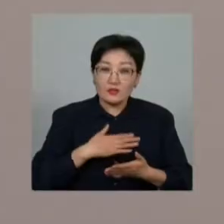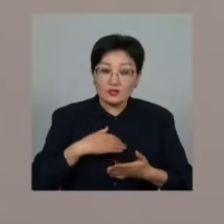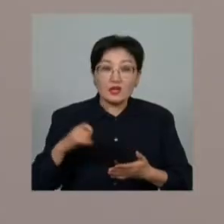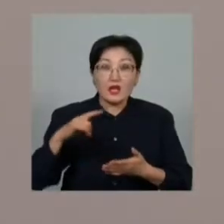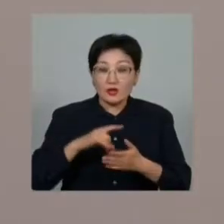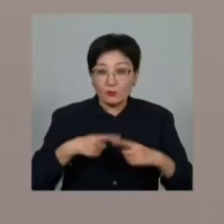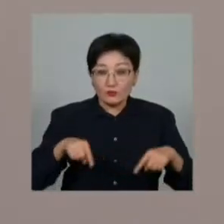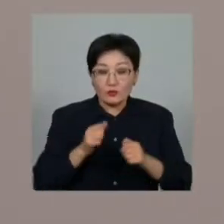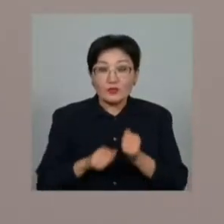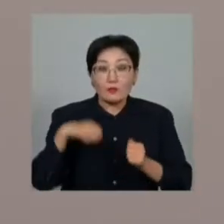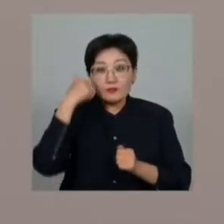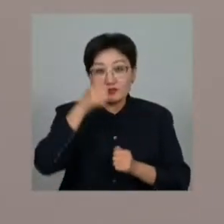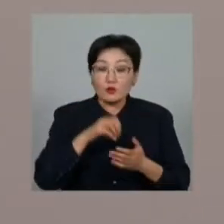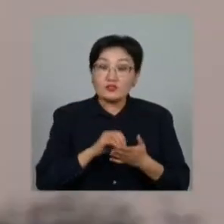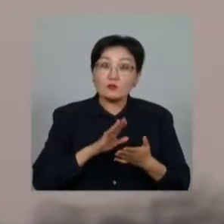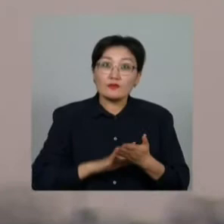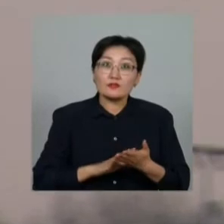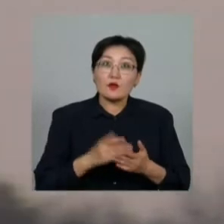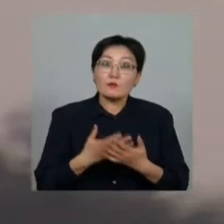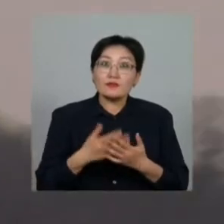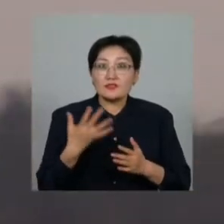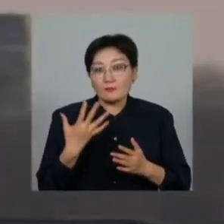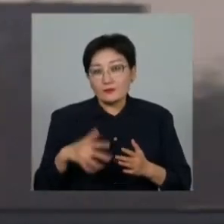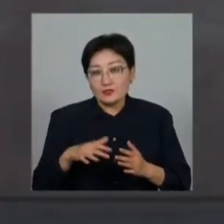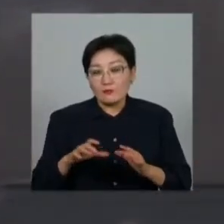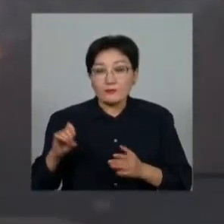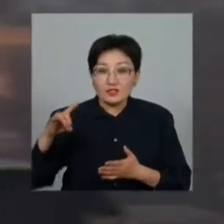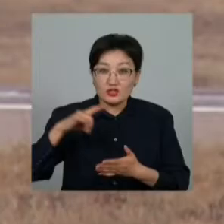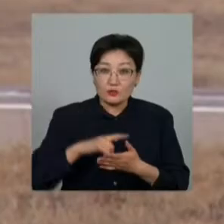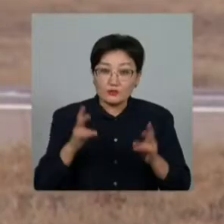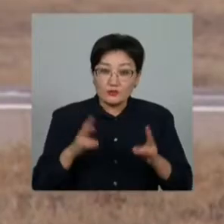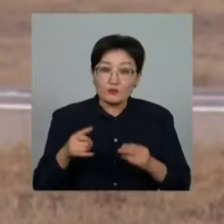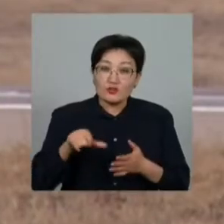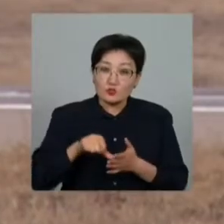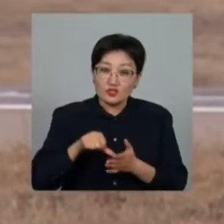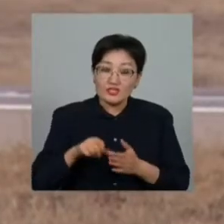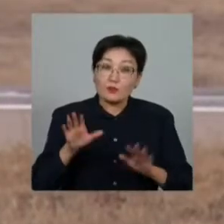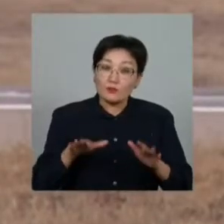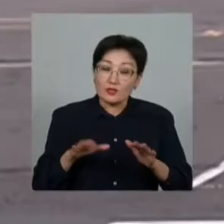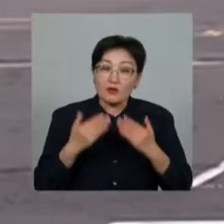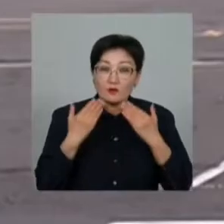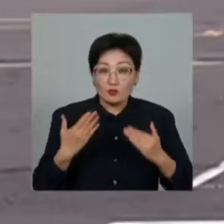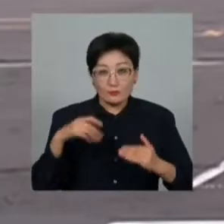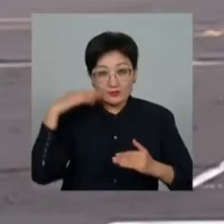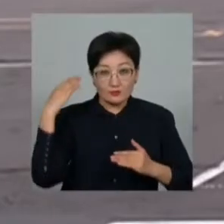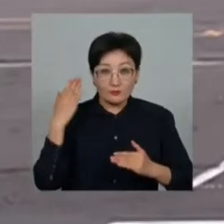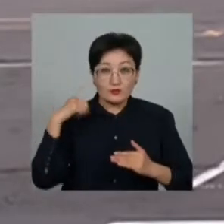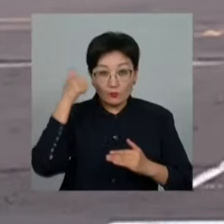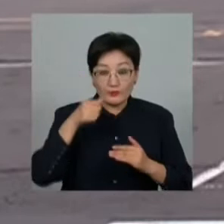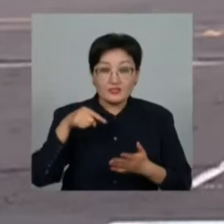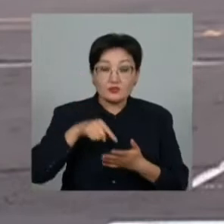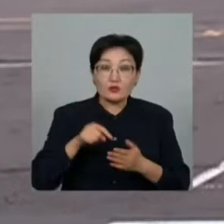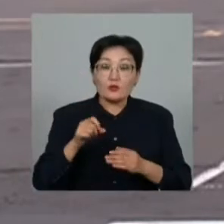ежегодно в нашей стране регистрируется порядка 50 воздушных происшествий с участием пернатых в конце прошлого года из-за попадания